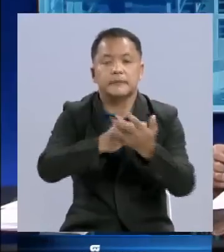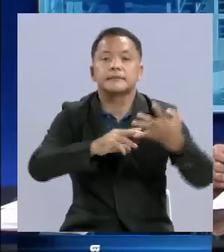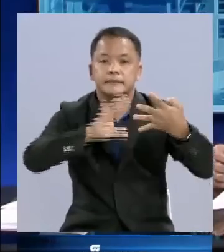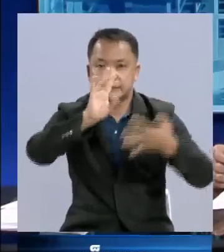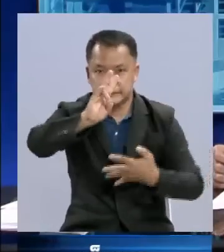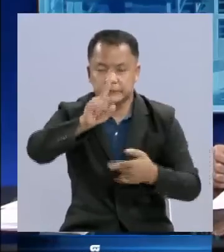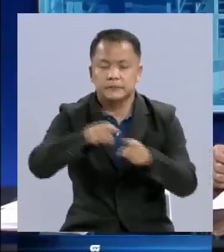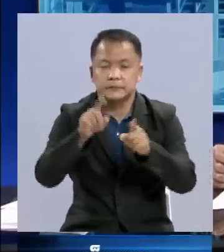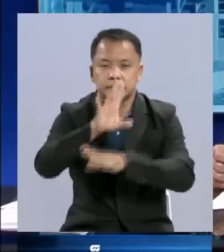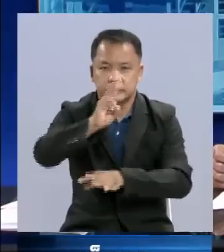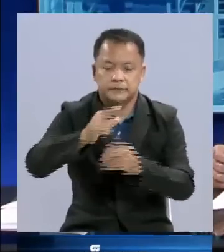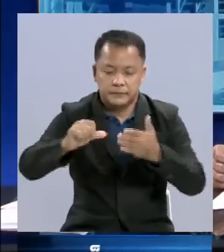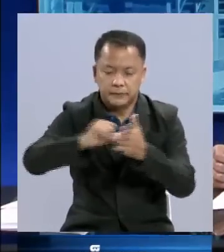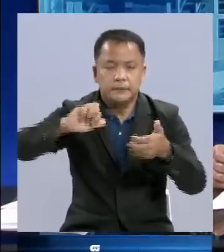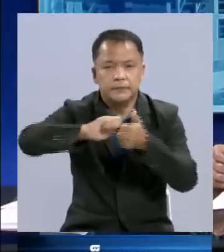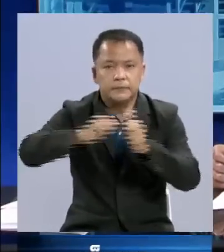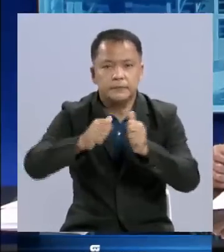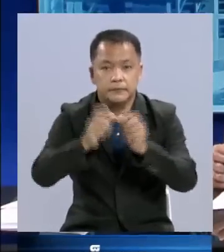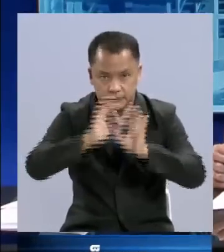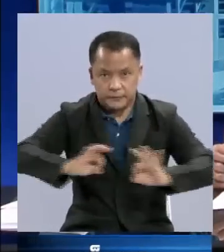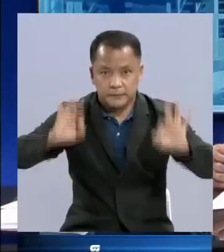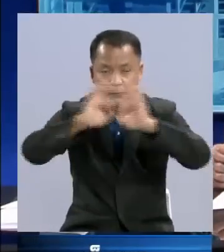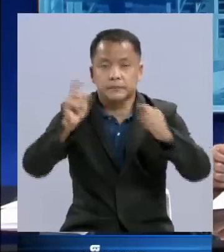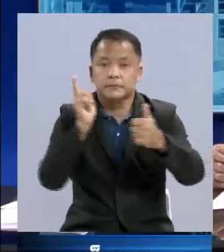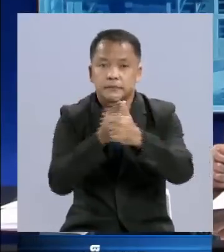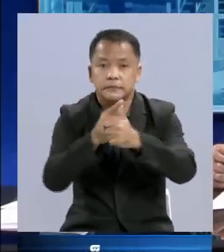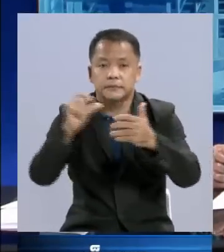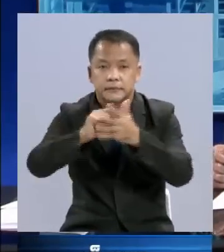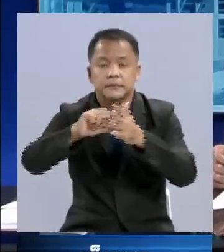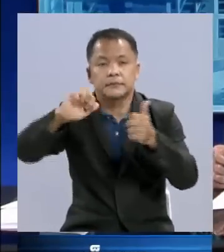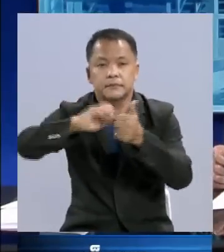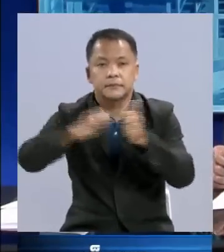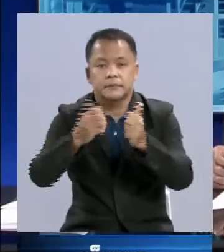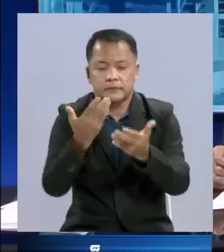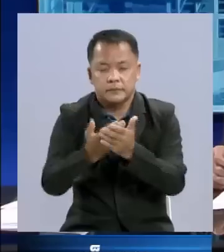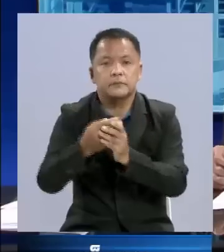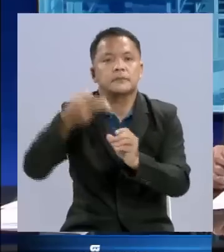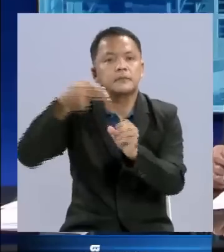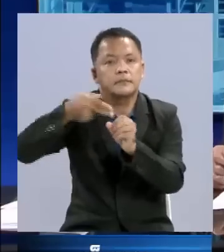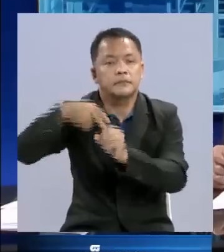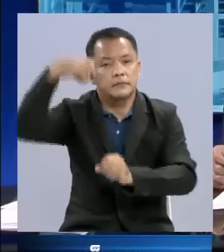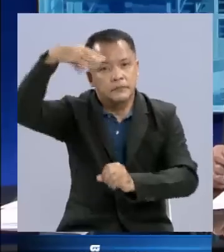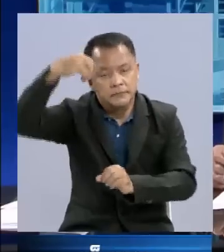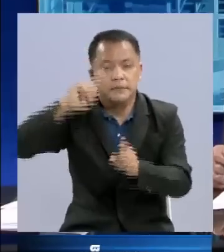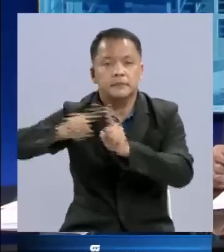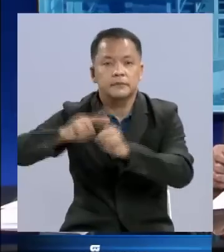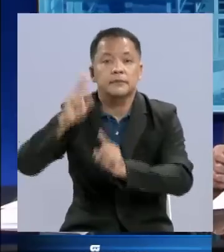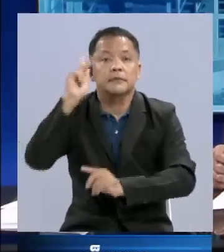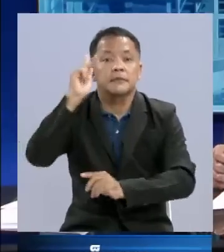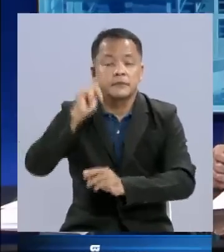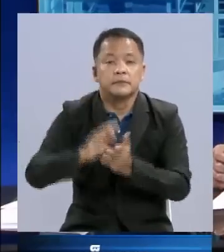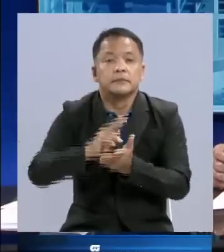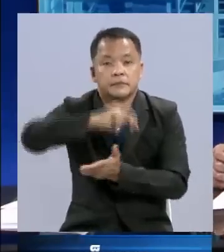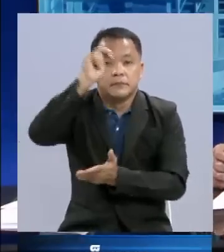ที่เขามุ่งเน้นจะไปแก้ปัญหาไฮไลท์หลักๆก็คือเรื่องการแก้ไขปัญหาราคาพลังงานนะครับผู้สื่อข่าวของเราคุณพั